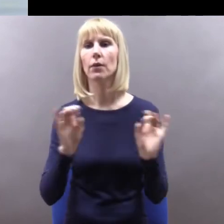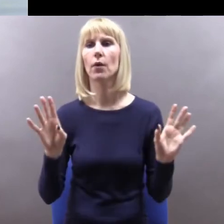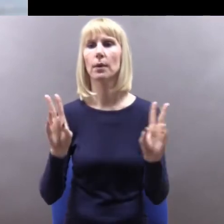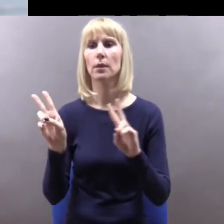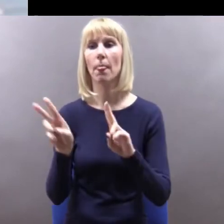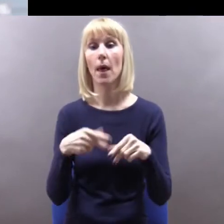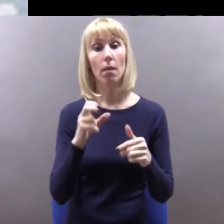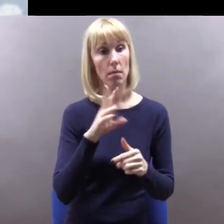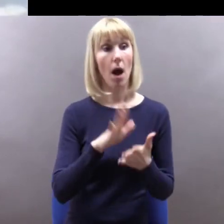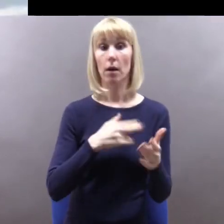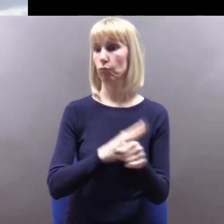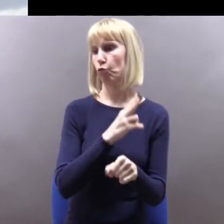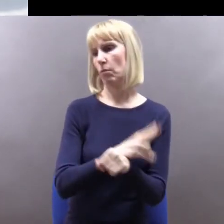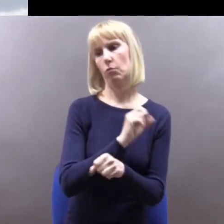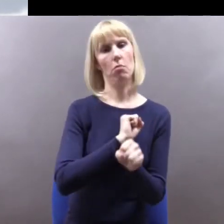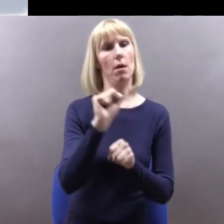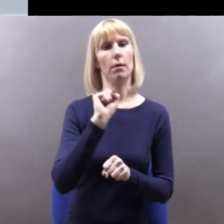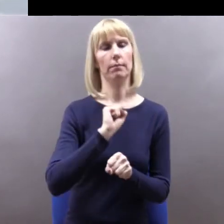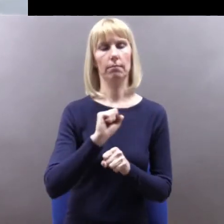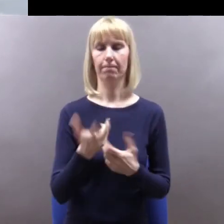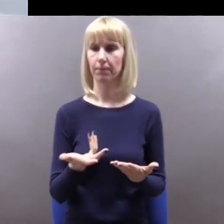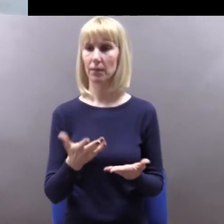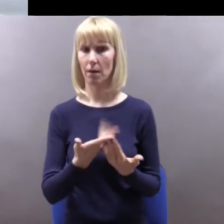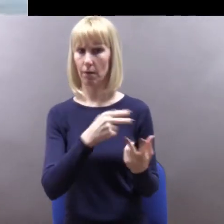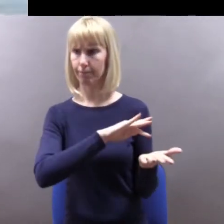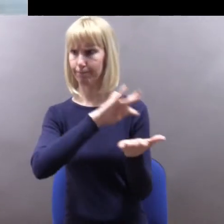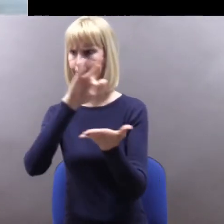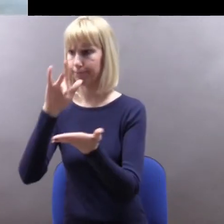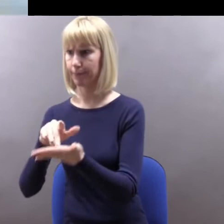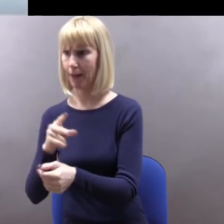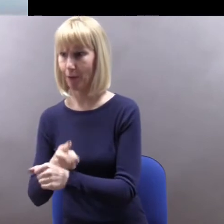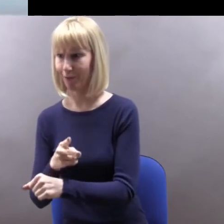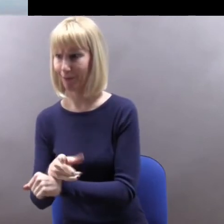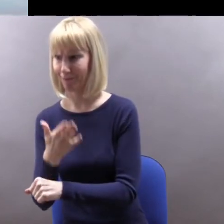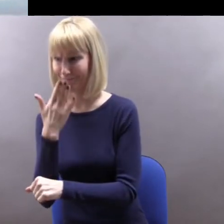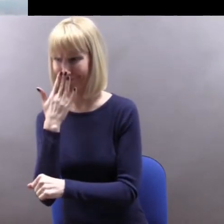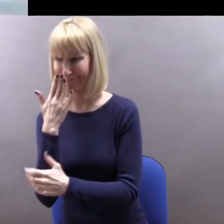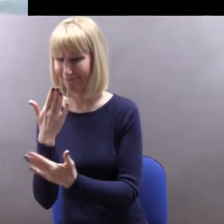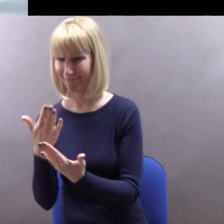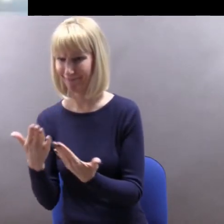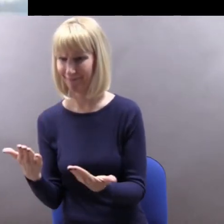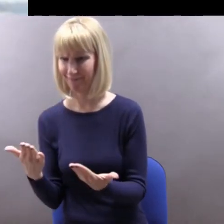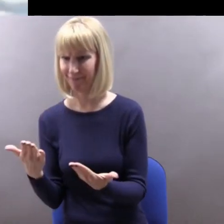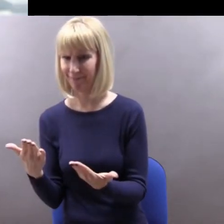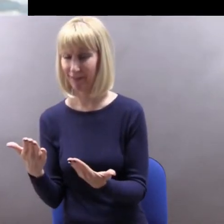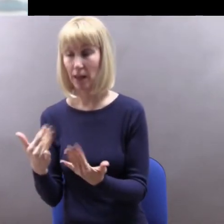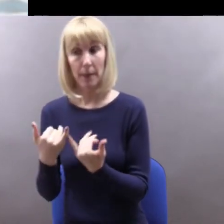że informacja zwrotna była, że tak, oczywiście jesteśmy dostępni, no po czym na miejscu okazywało się, że dostępność